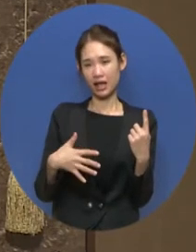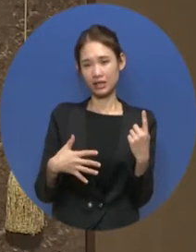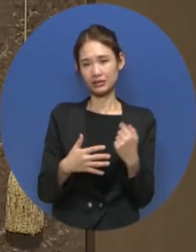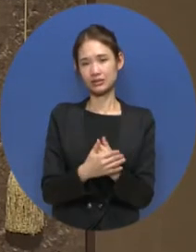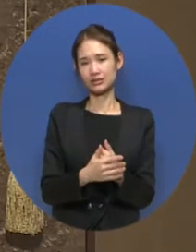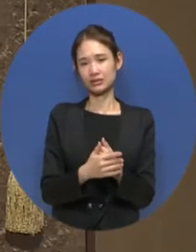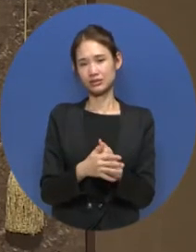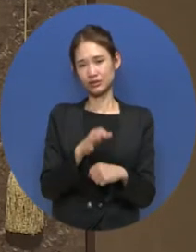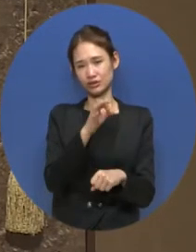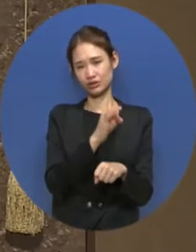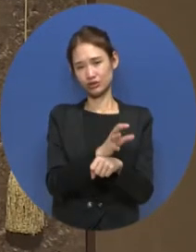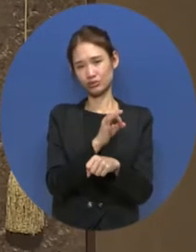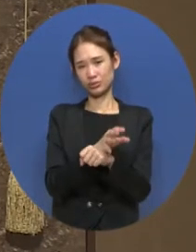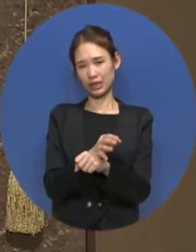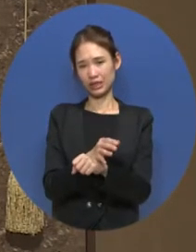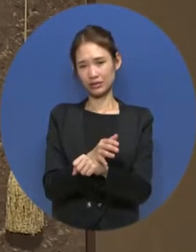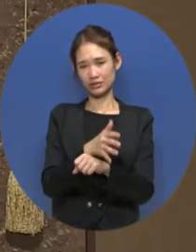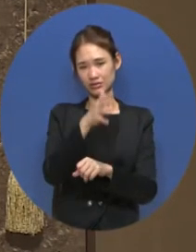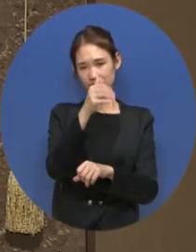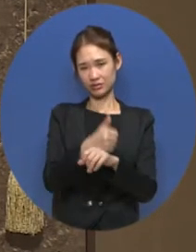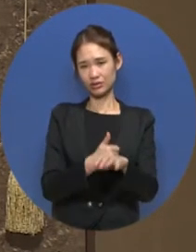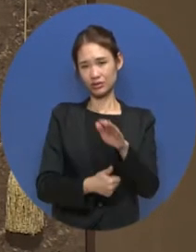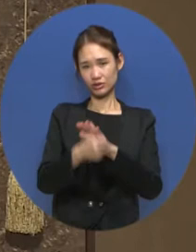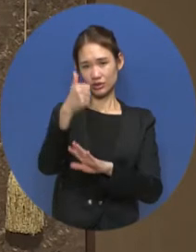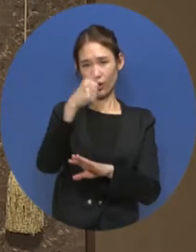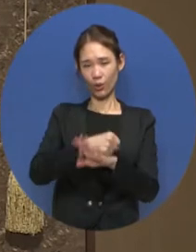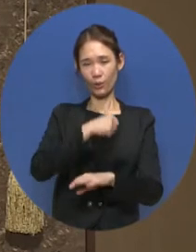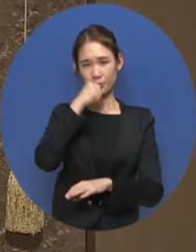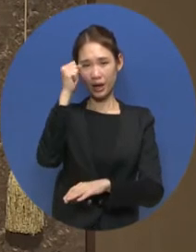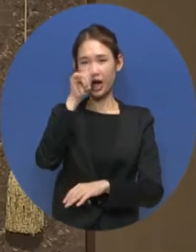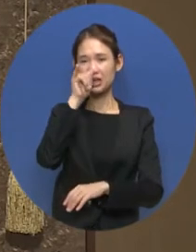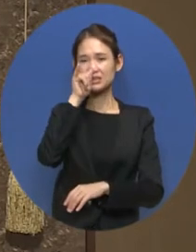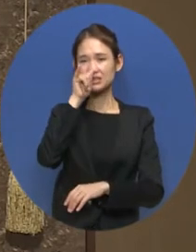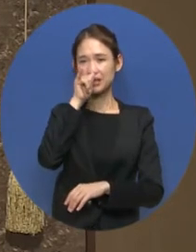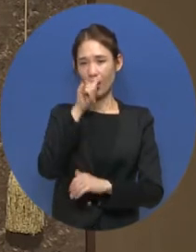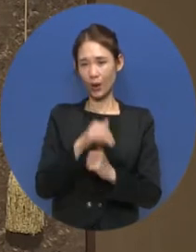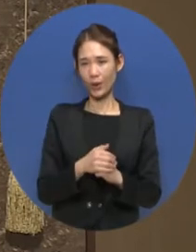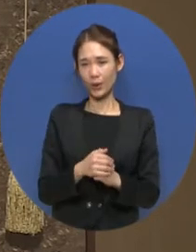미치는 구매율을 지금 성과가 있더라고요. 그래서